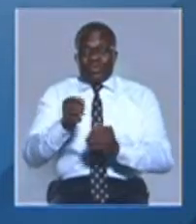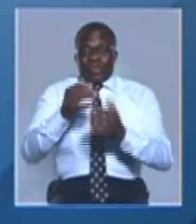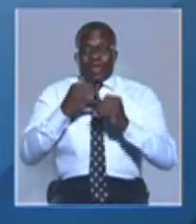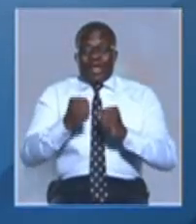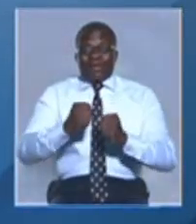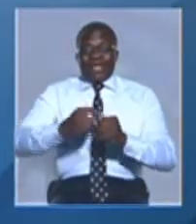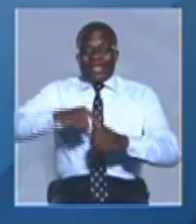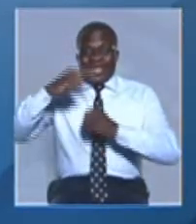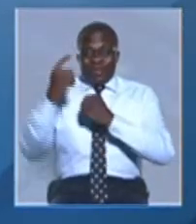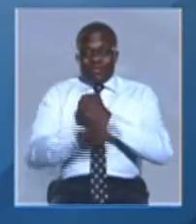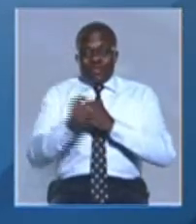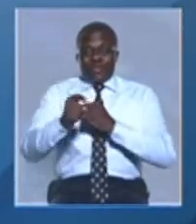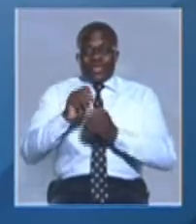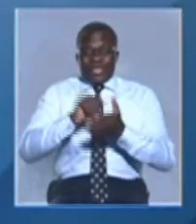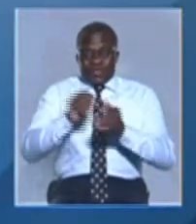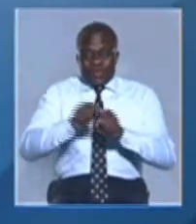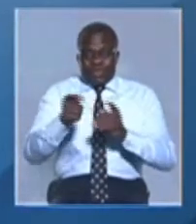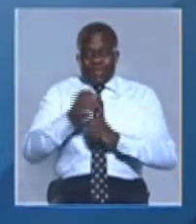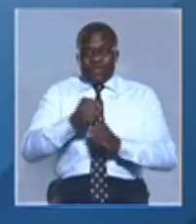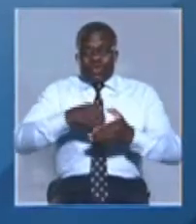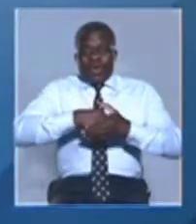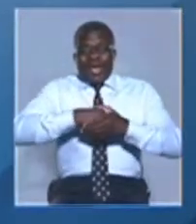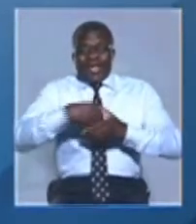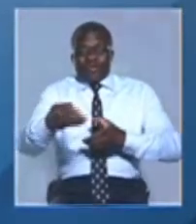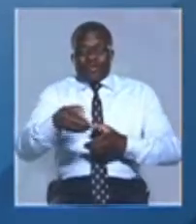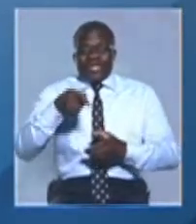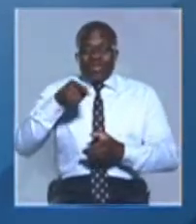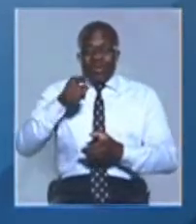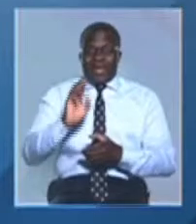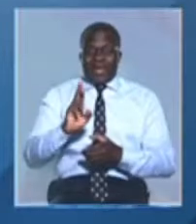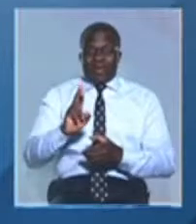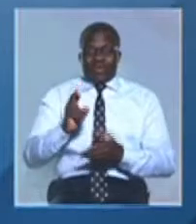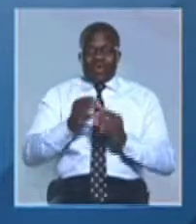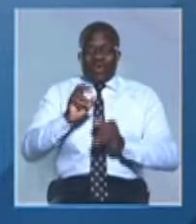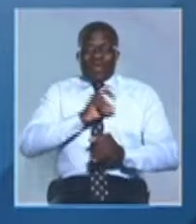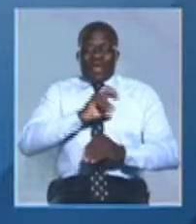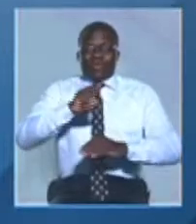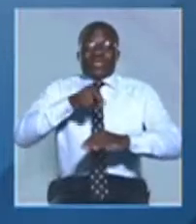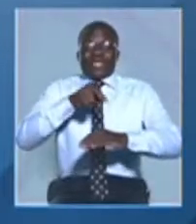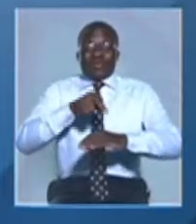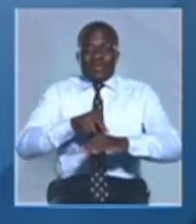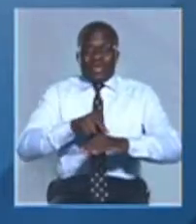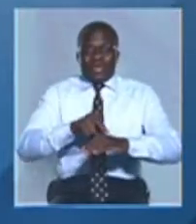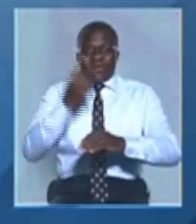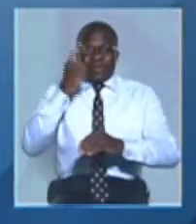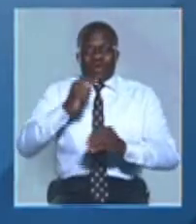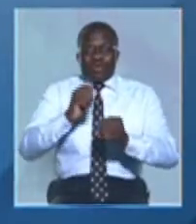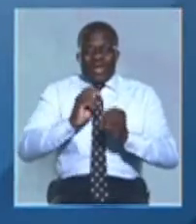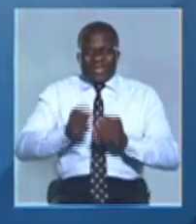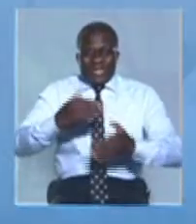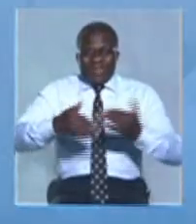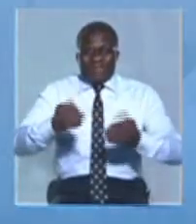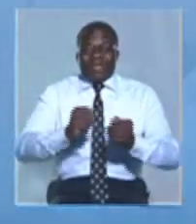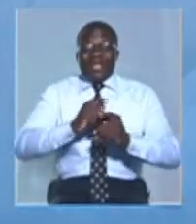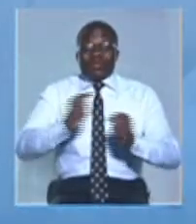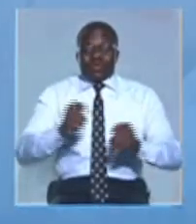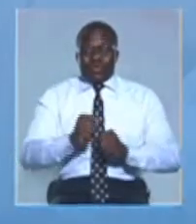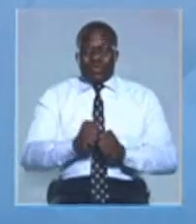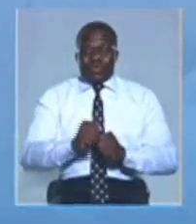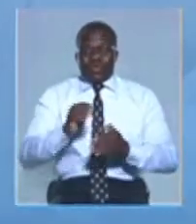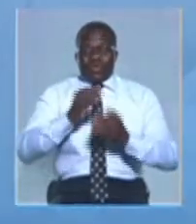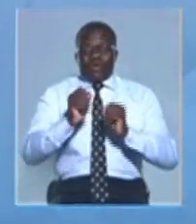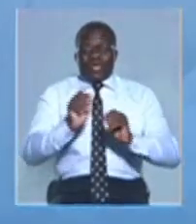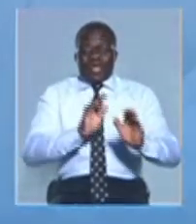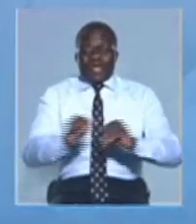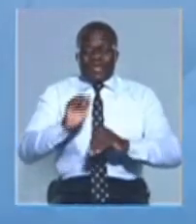été verbalisé ce même jour à la sortie de Parakou par la police républicaine pour excès de vitesse. Du bilan qui a